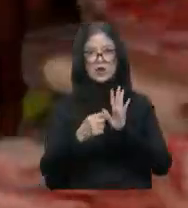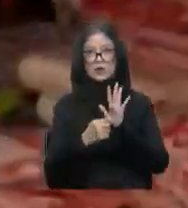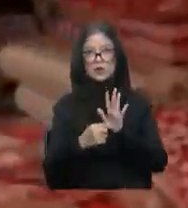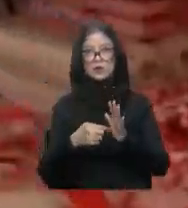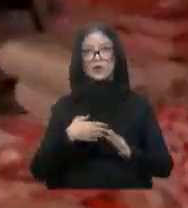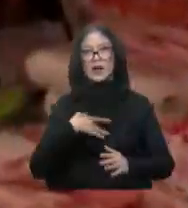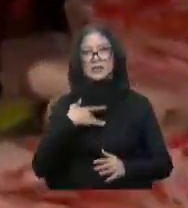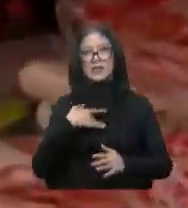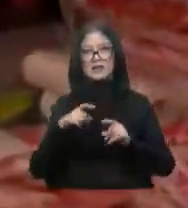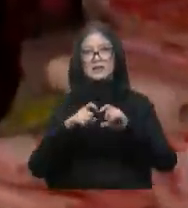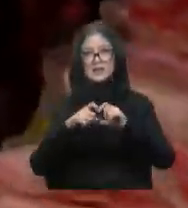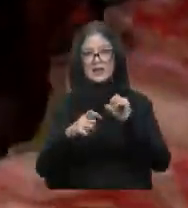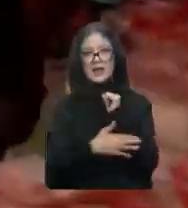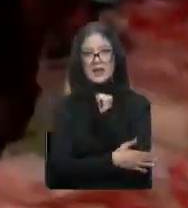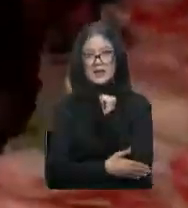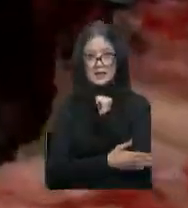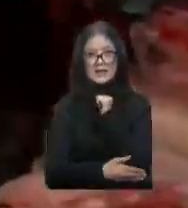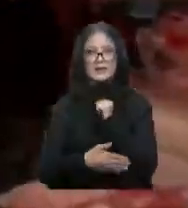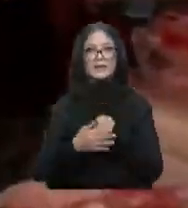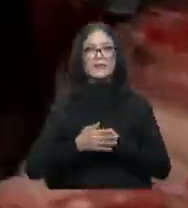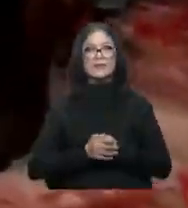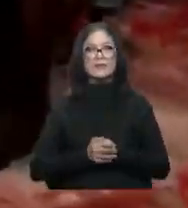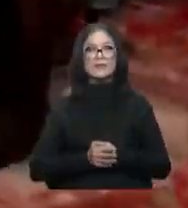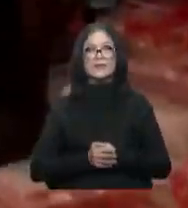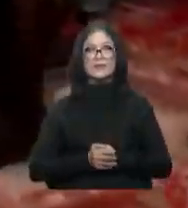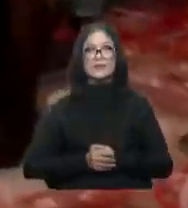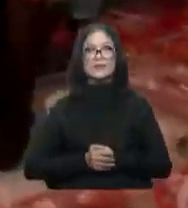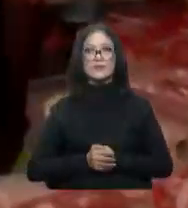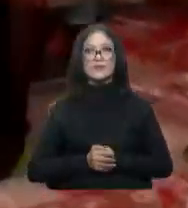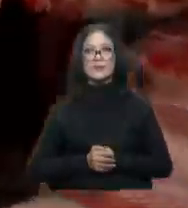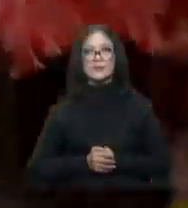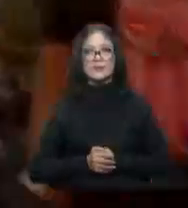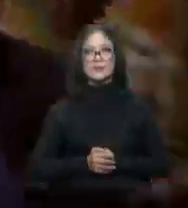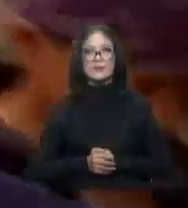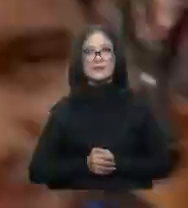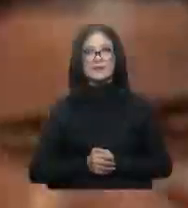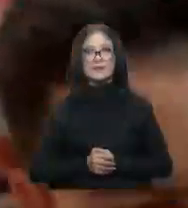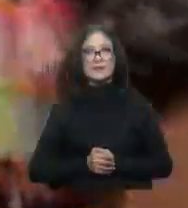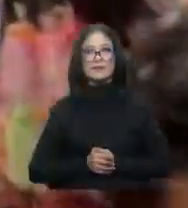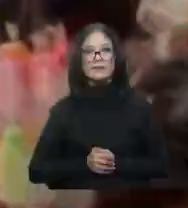kepada negara. Dari Jakarta, Syahreza Zanski, Jamie Jasin, iNews, melaporkan.